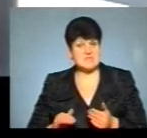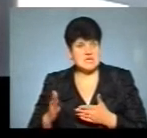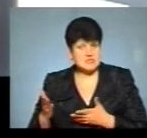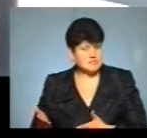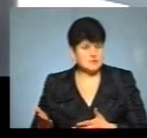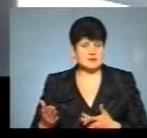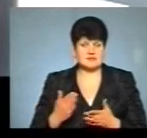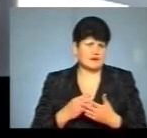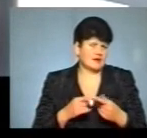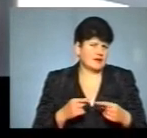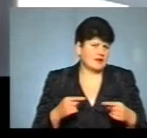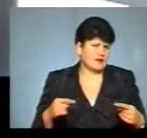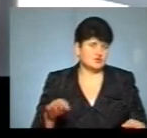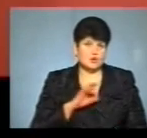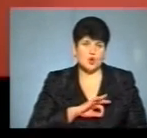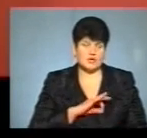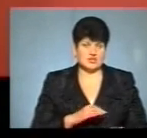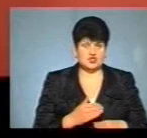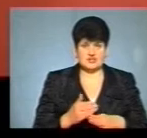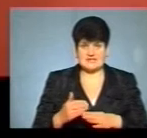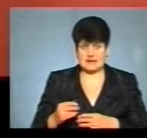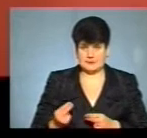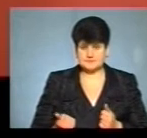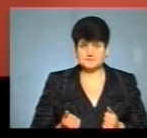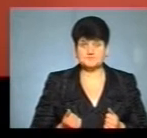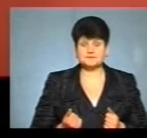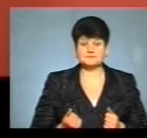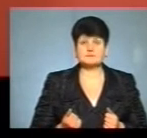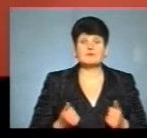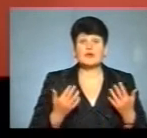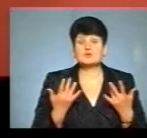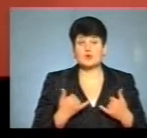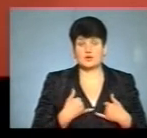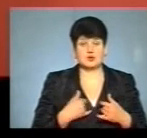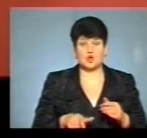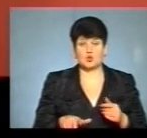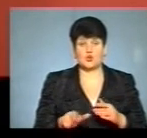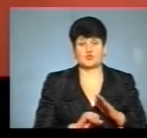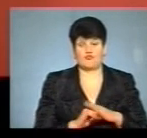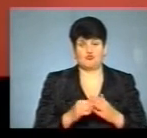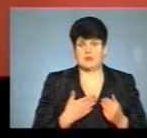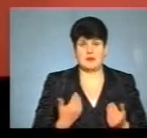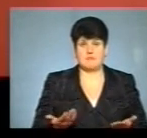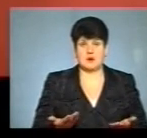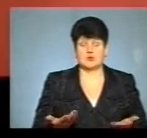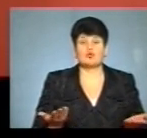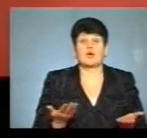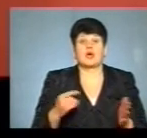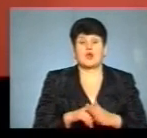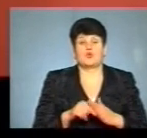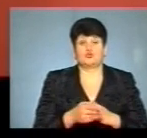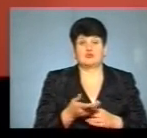інші дохідні частини коштів. Ну, оскільки нас цього дорожнього фонду немає, то яка роль тоді, власне,